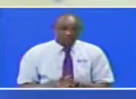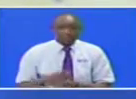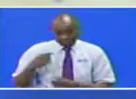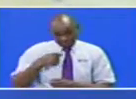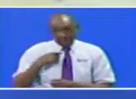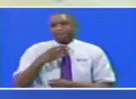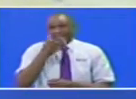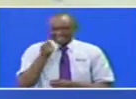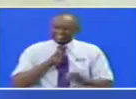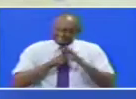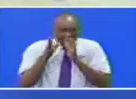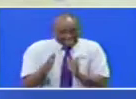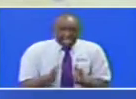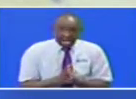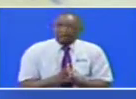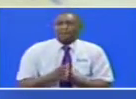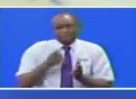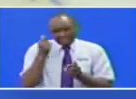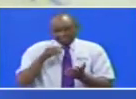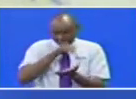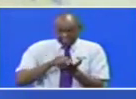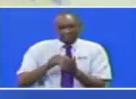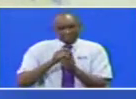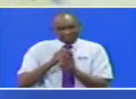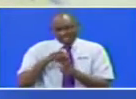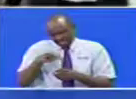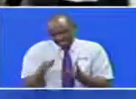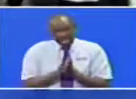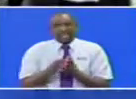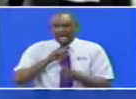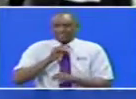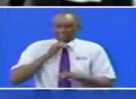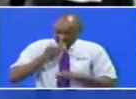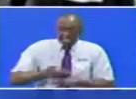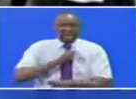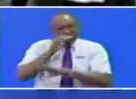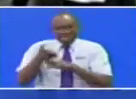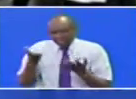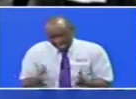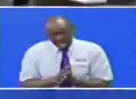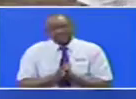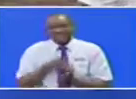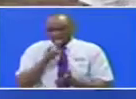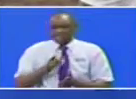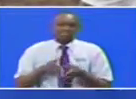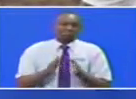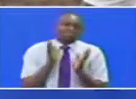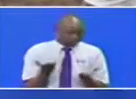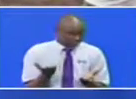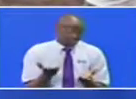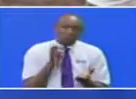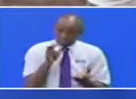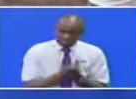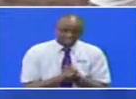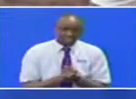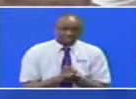our best strikers, best midfielders, defenders to pregnancy, early childhood labor, and even some